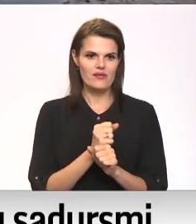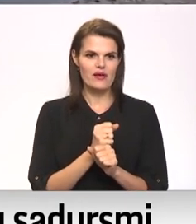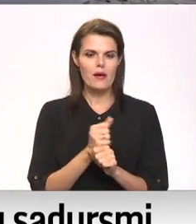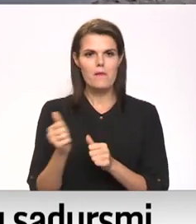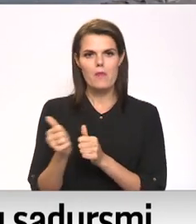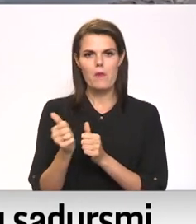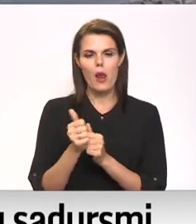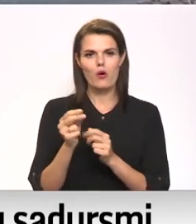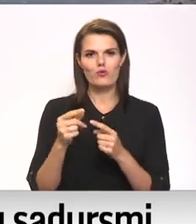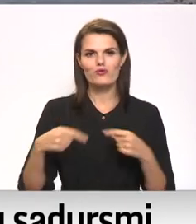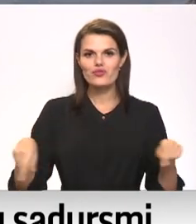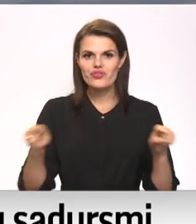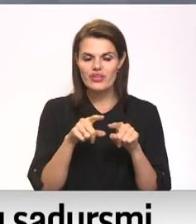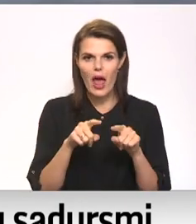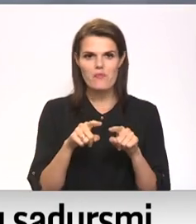pieguļošajās platībās.